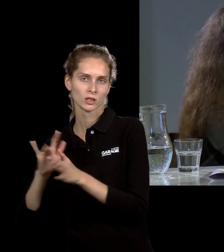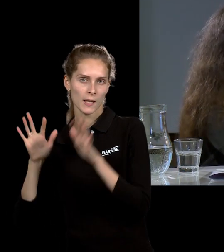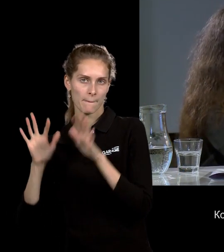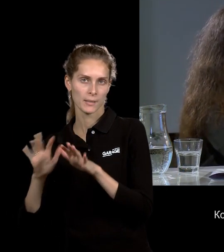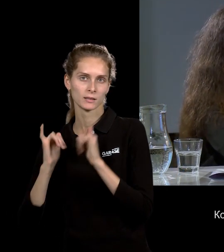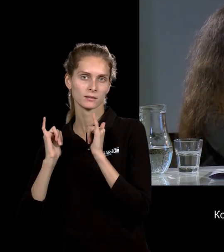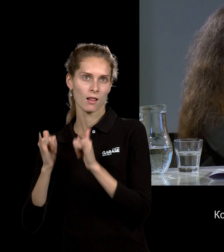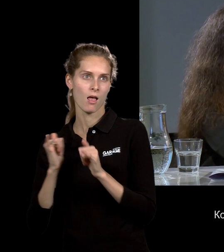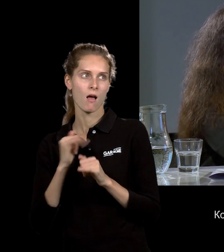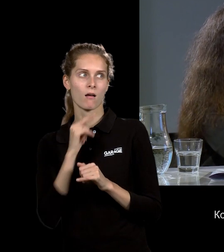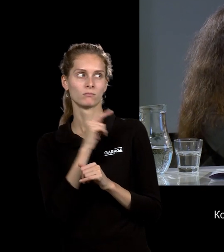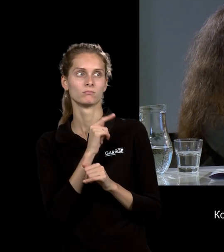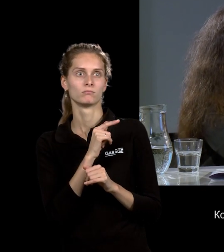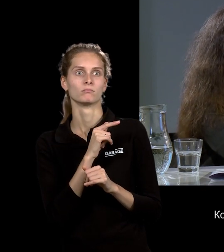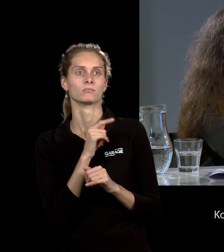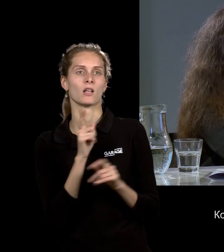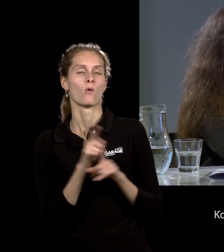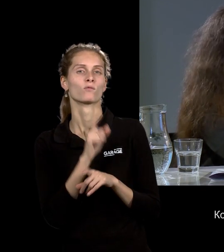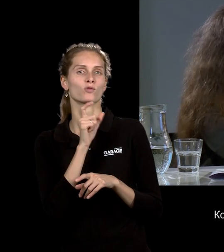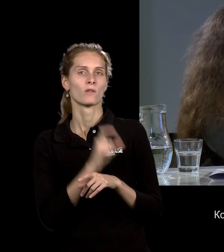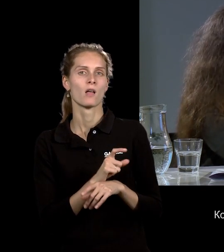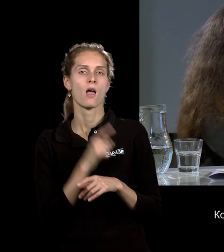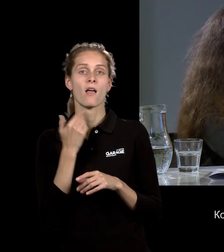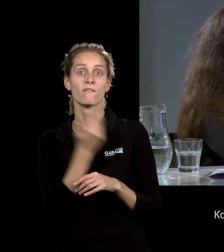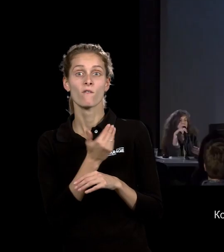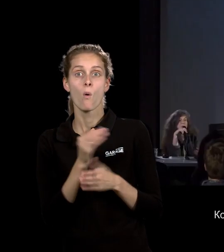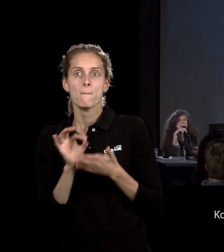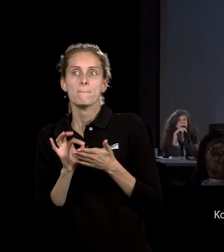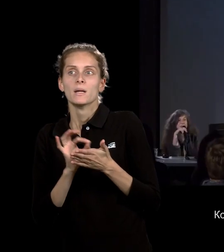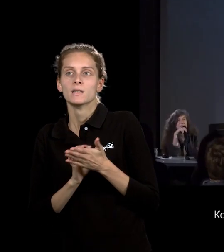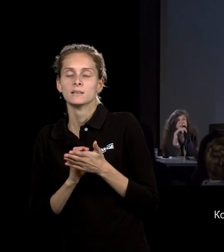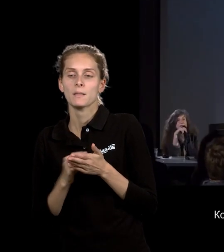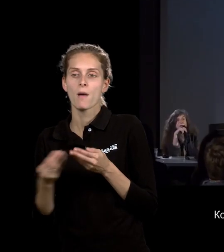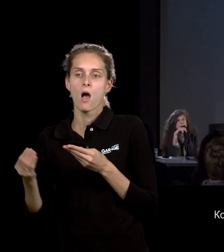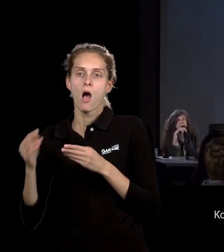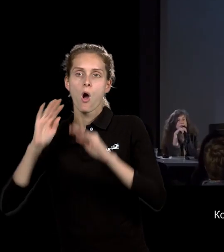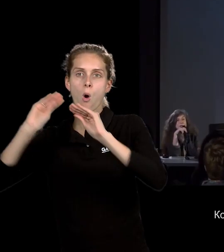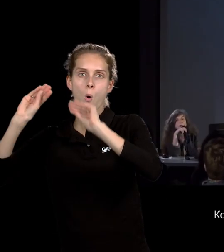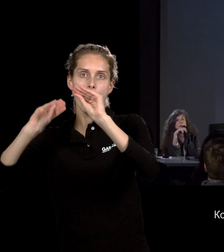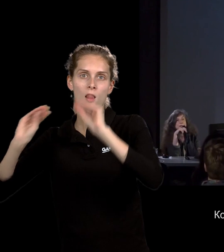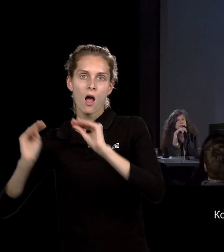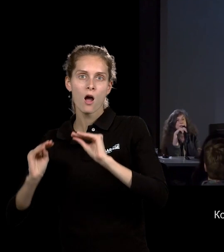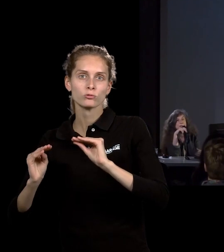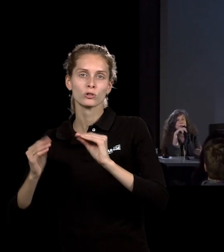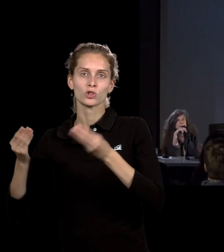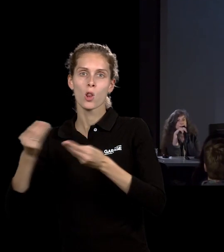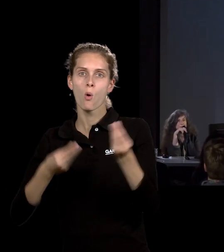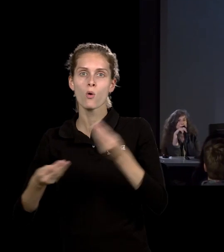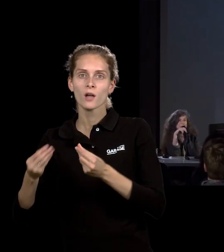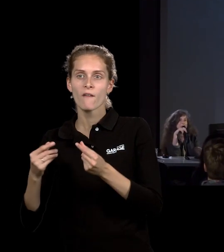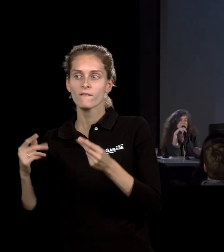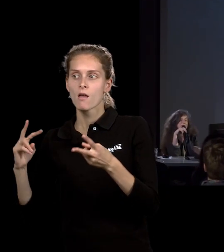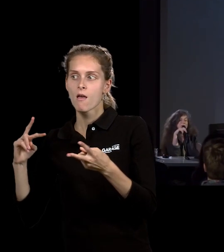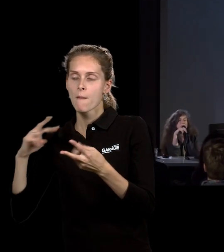человека. И его принципы коллажа и шелкографии оказываются еще способом интеграции всех других культур. Он находит